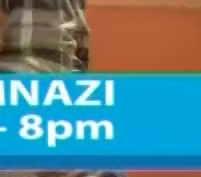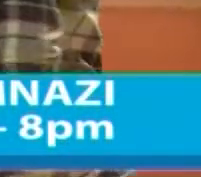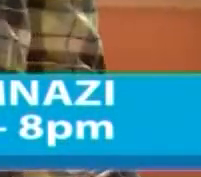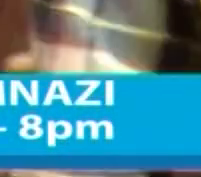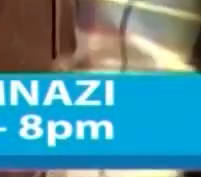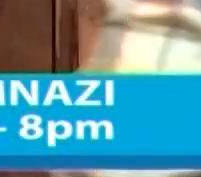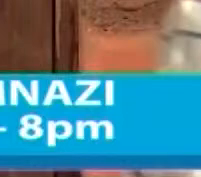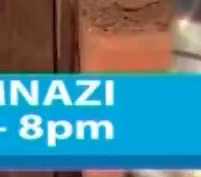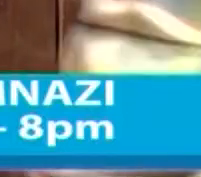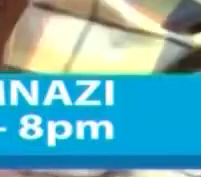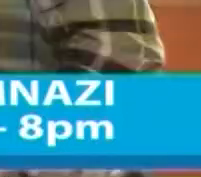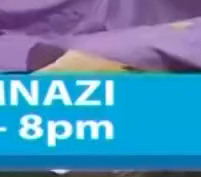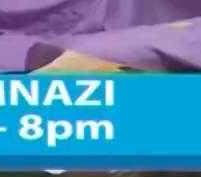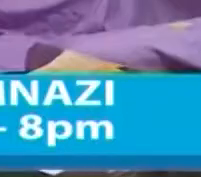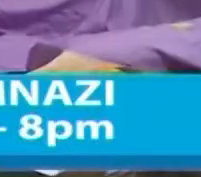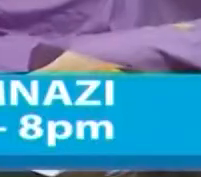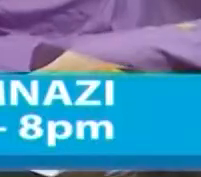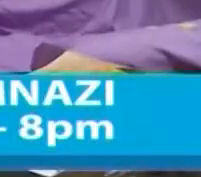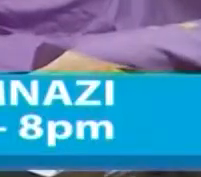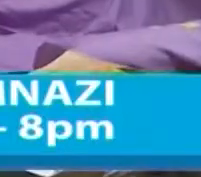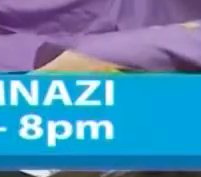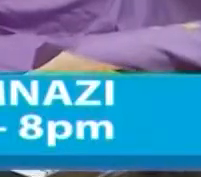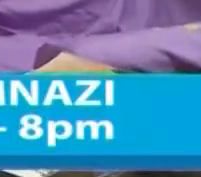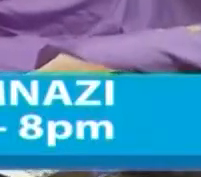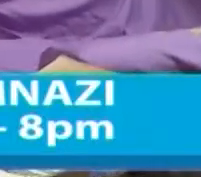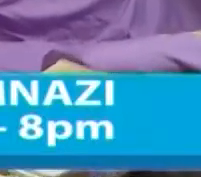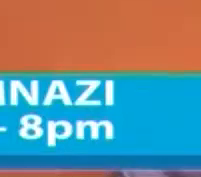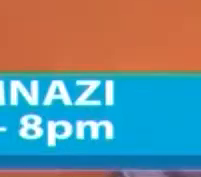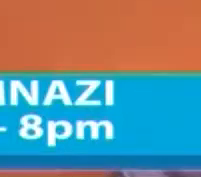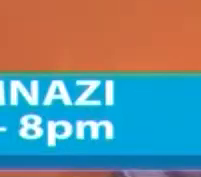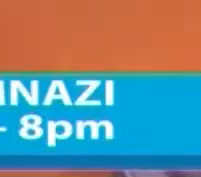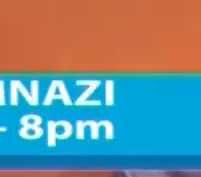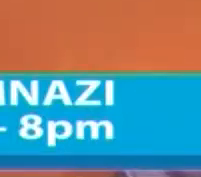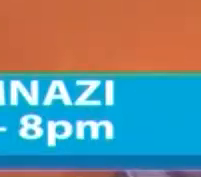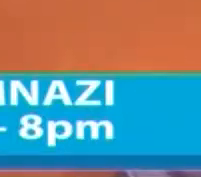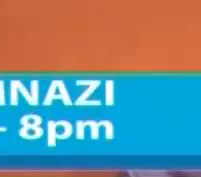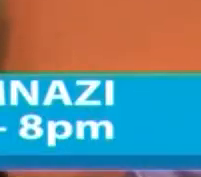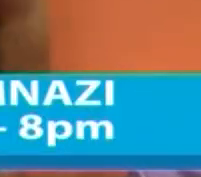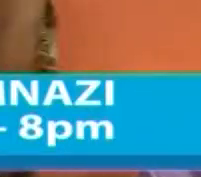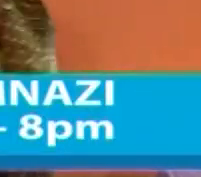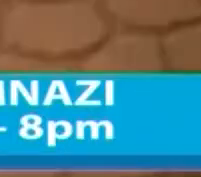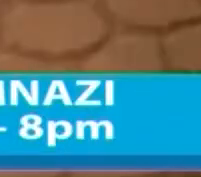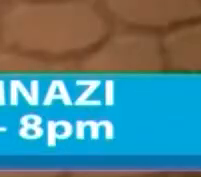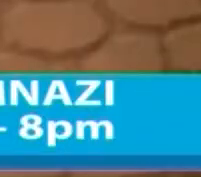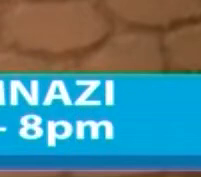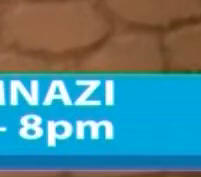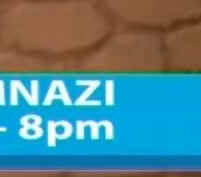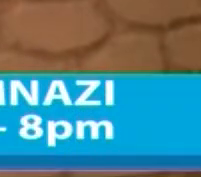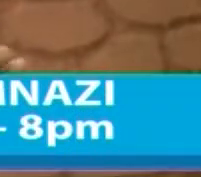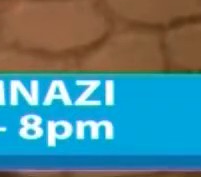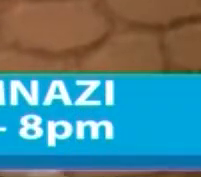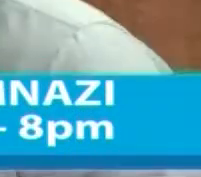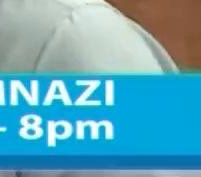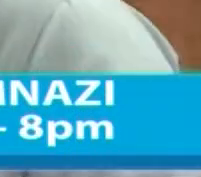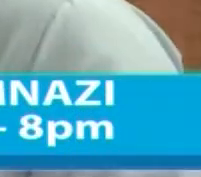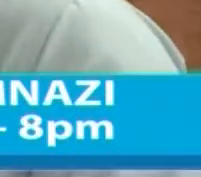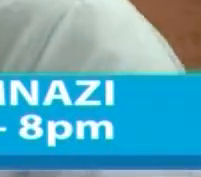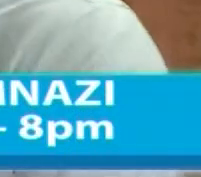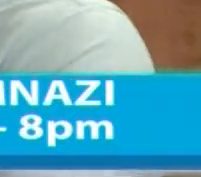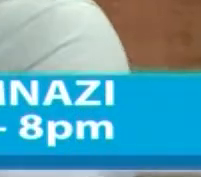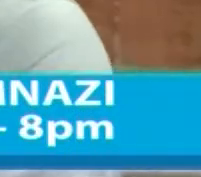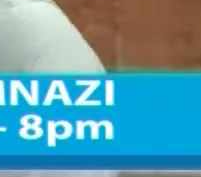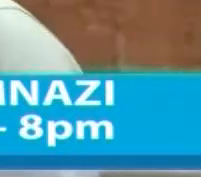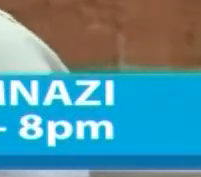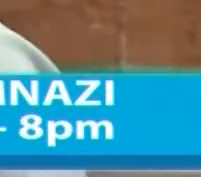Wapi sasa? Yaani Saida hufungui? Mume wangu, pana subra. Dawa wote hasemi chochote? Hasemi